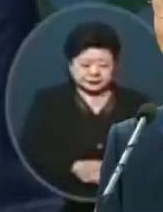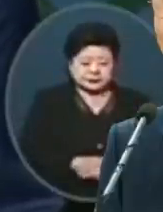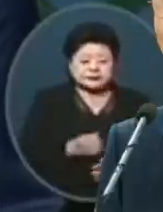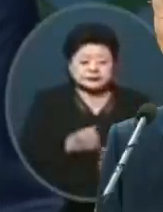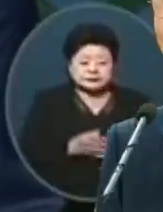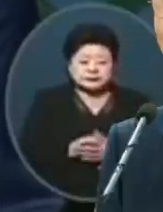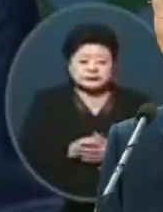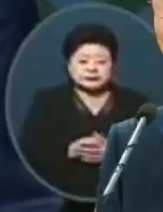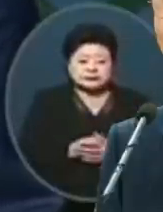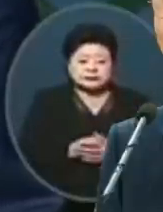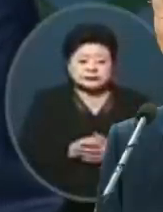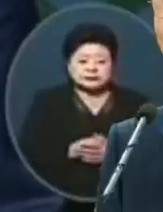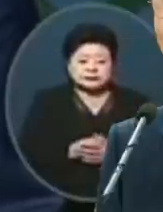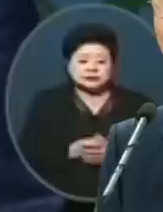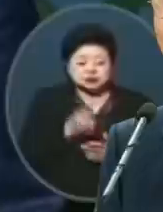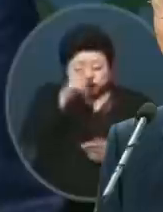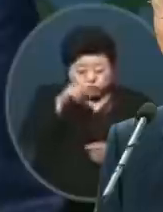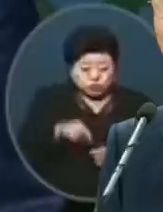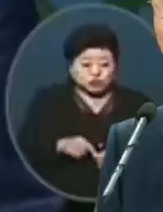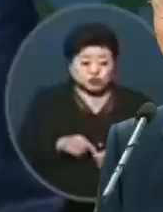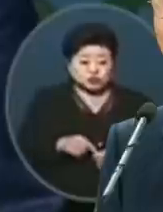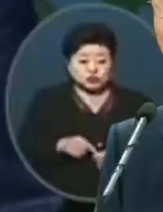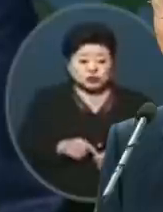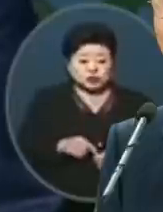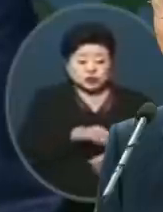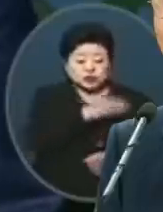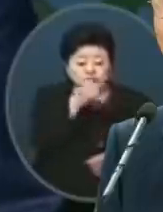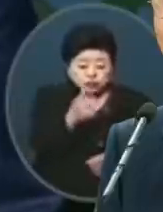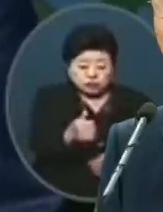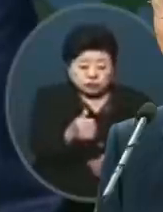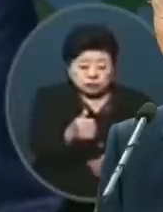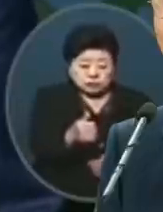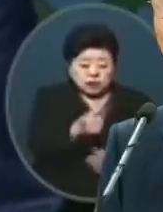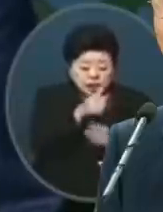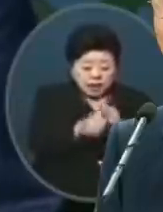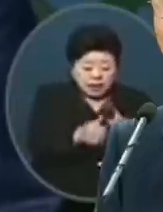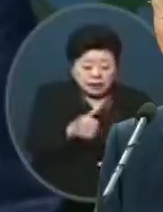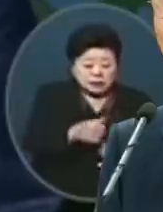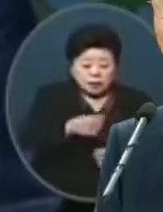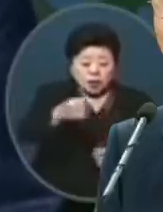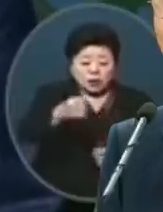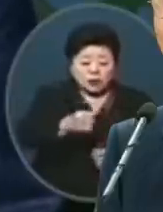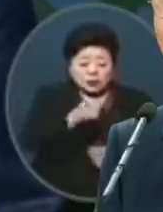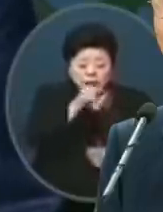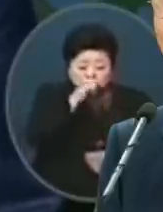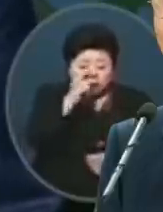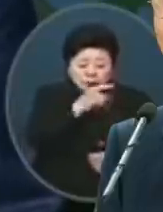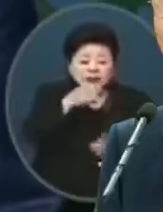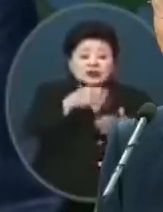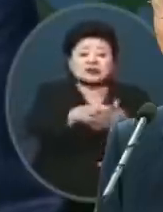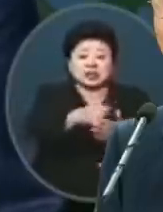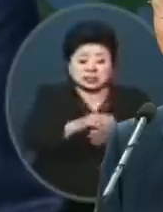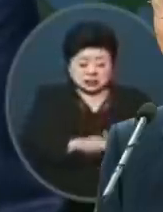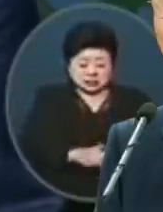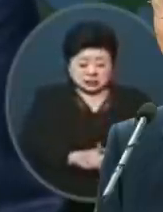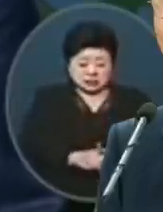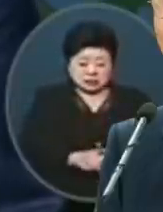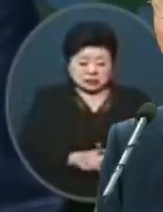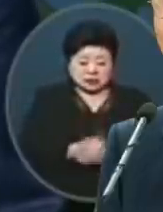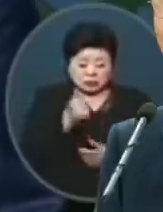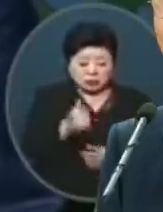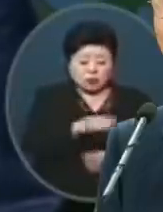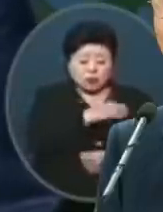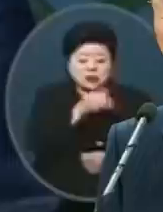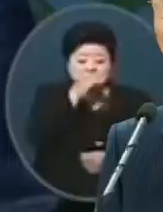그러므로 이 우주의 주권은 하나님으로서 하나님이 좋다 나쁘다 결정할 주권을 가지고